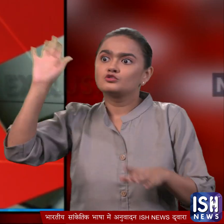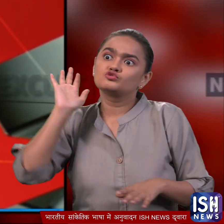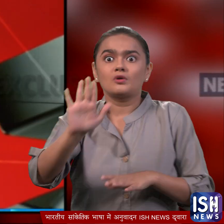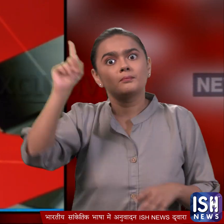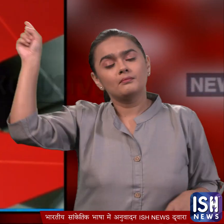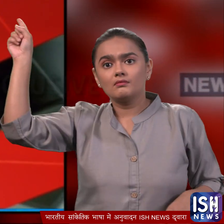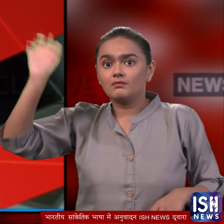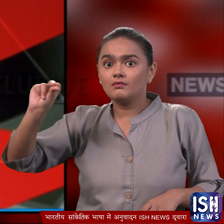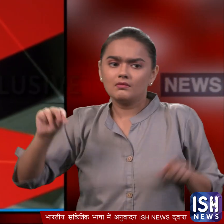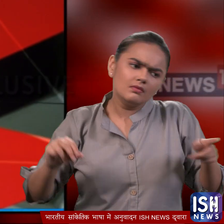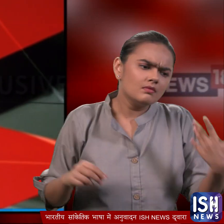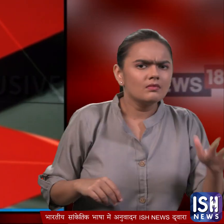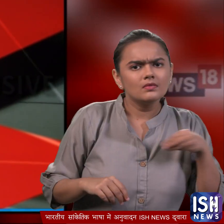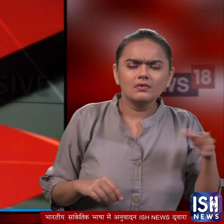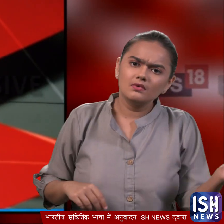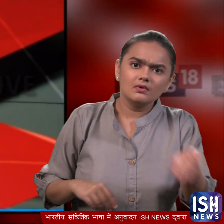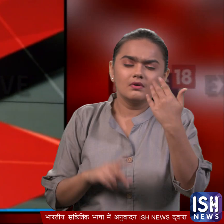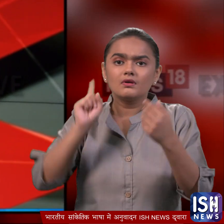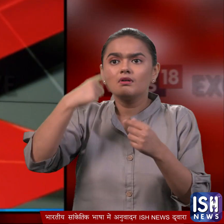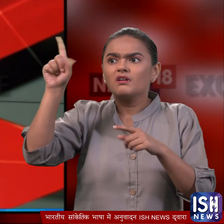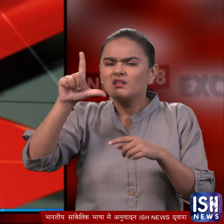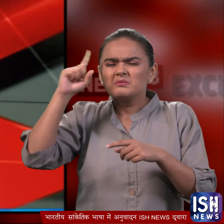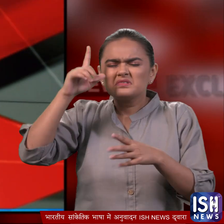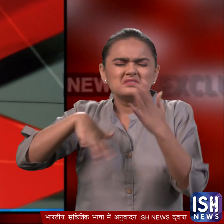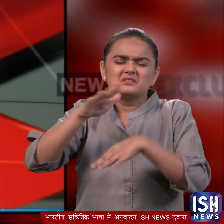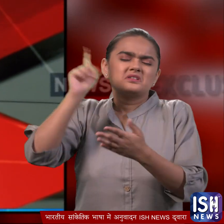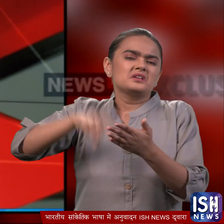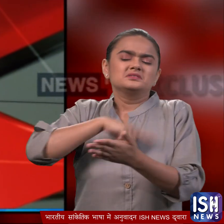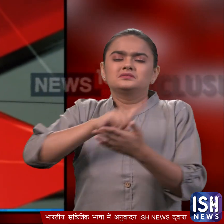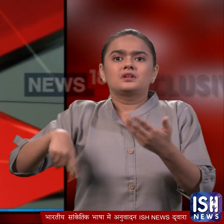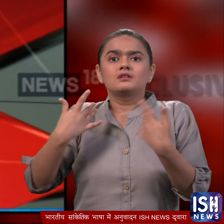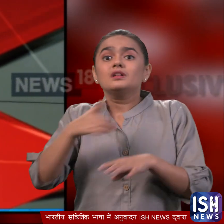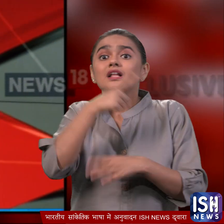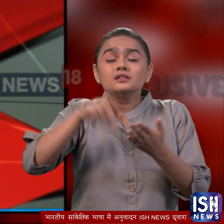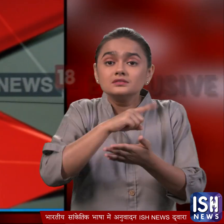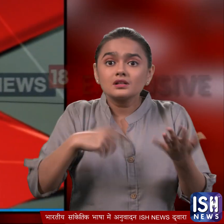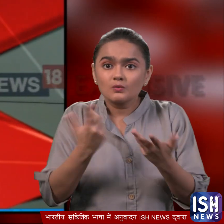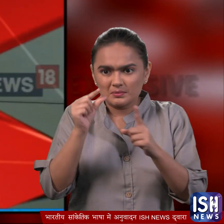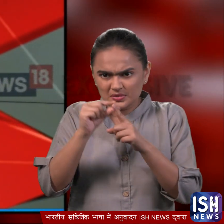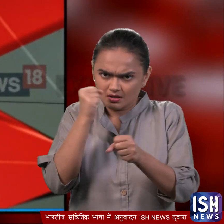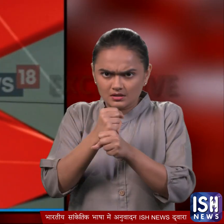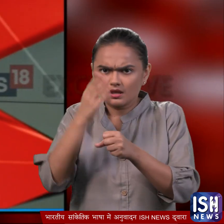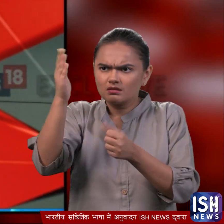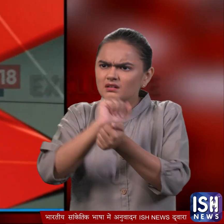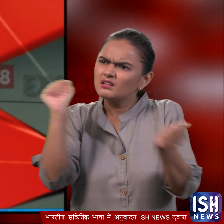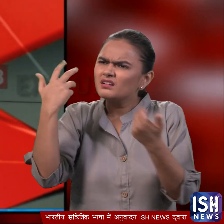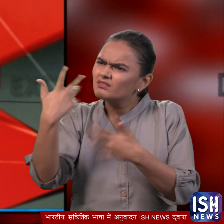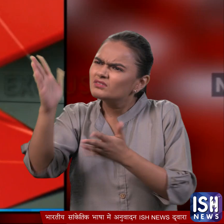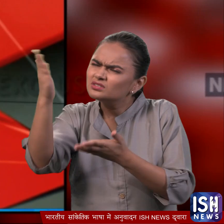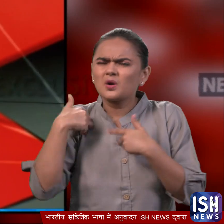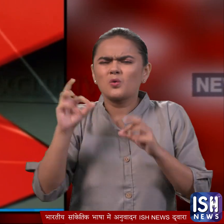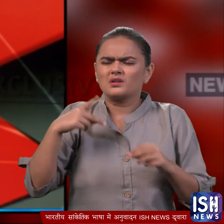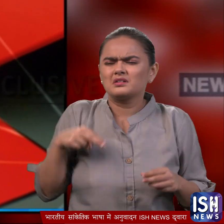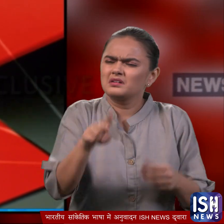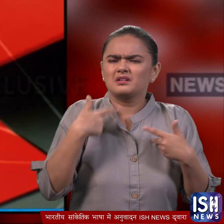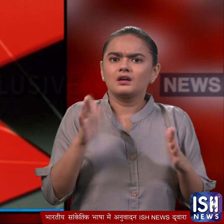गया। लिहाजा यूपी बॉर्डर पहुंचकर डोटासरा ने लखीमपुर खीरी जाने का प्लान रद्द कर दिया, जिसके लिए उन्होंने वजह यह बताई कि जब प्रियंका गांधी